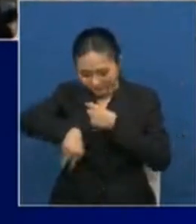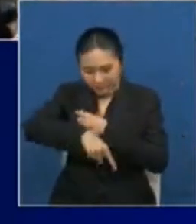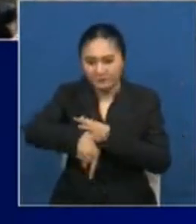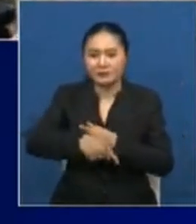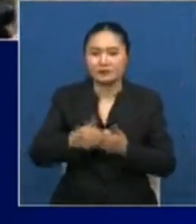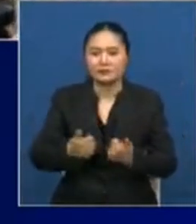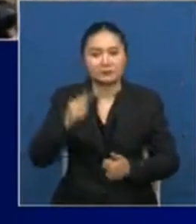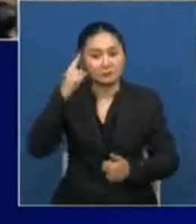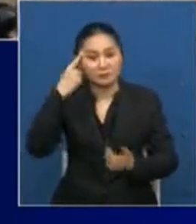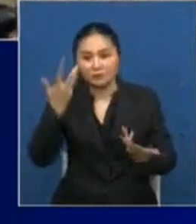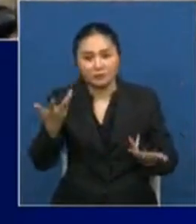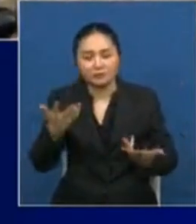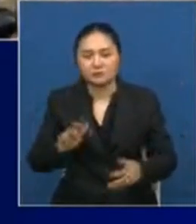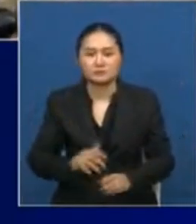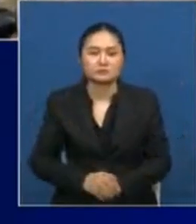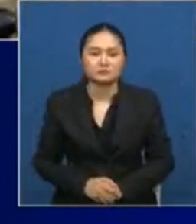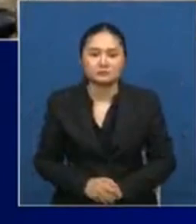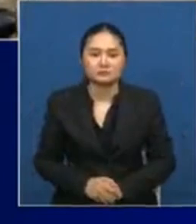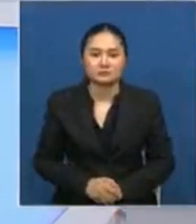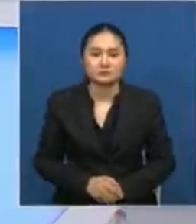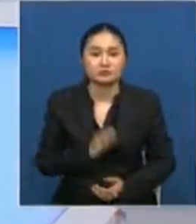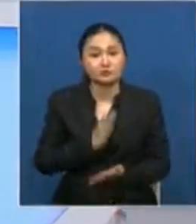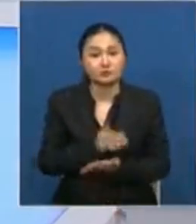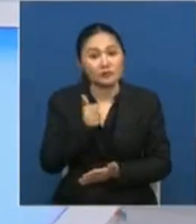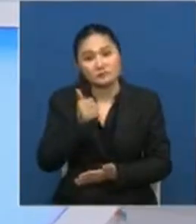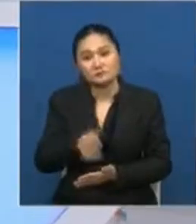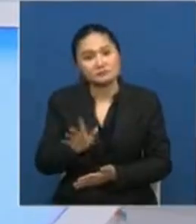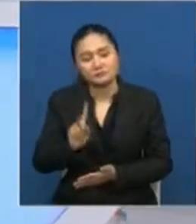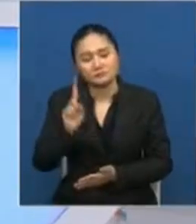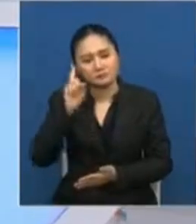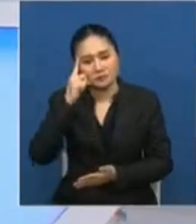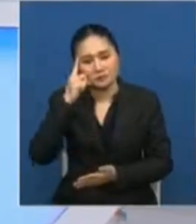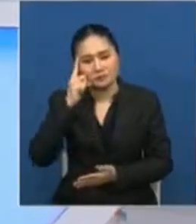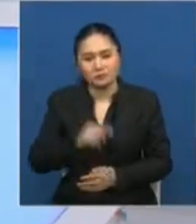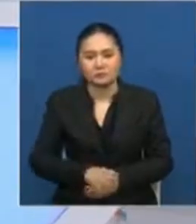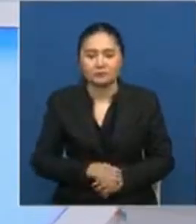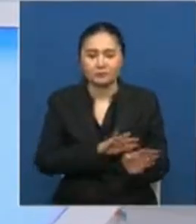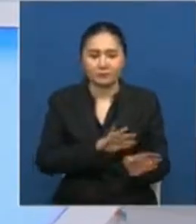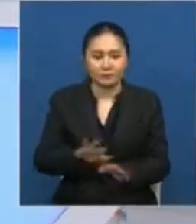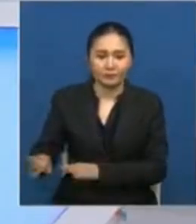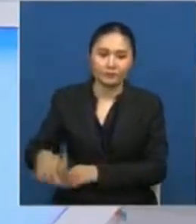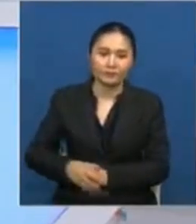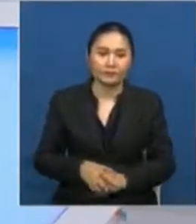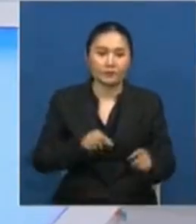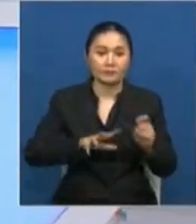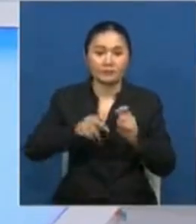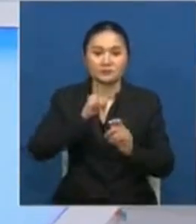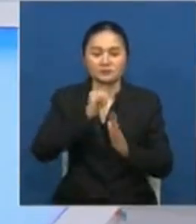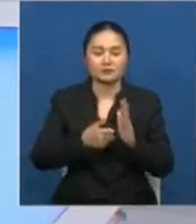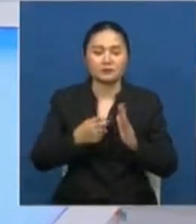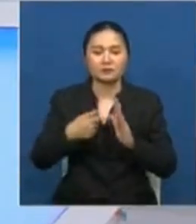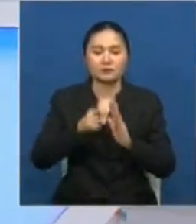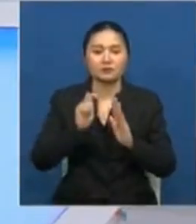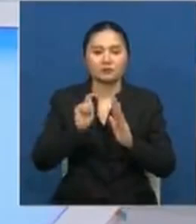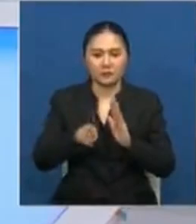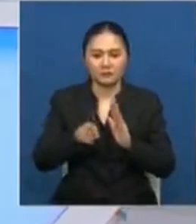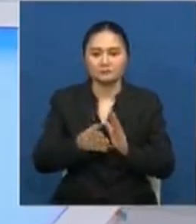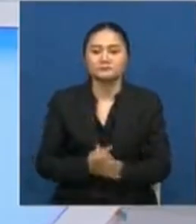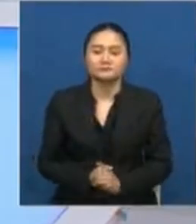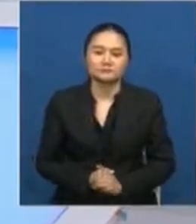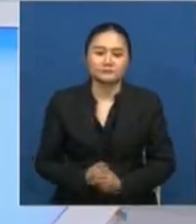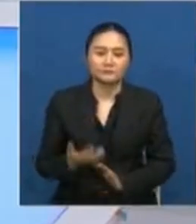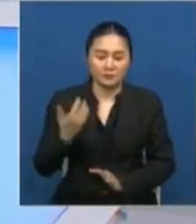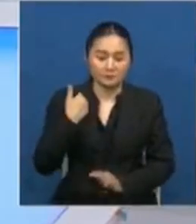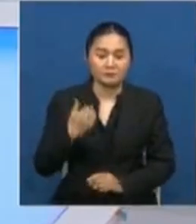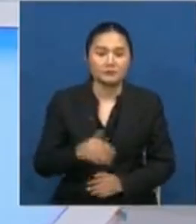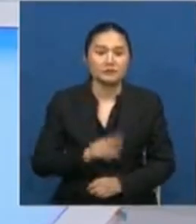ก็ไม่รู้ว่าจะหยุดได้จริงหรือเปล่าคุณผู้ชมมาดูเรื่องนี้กันต่อเลยที่อำเภอเมืองอุทัยธานีมี